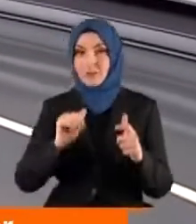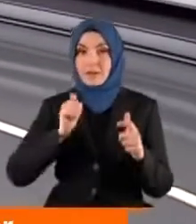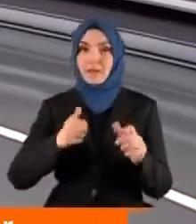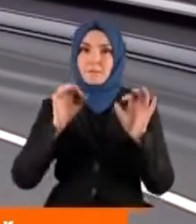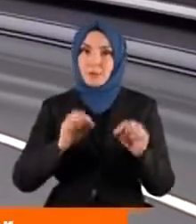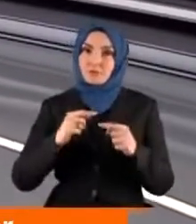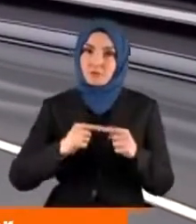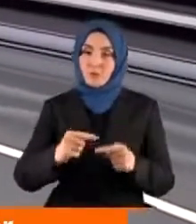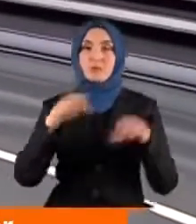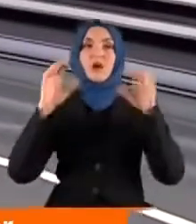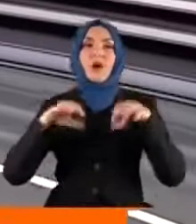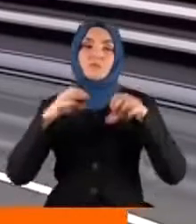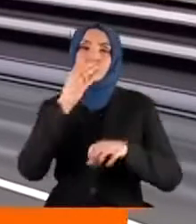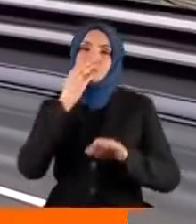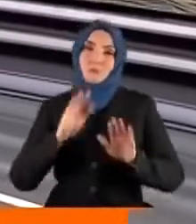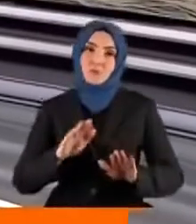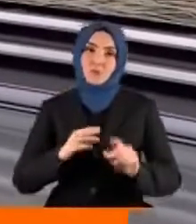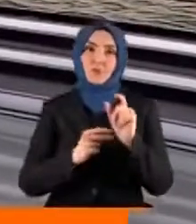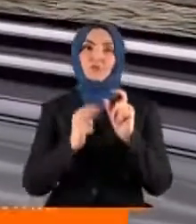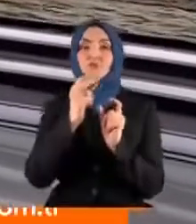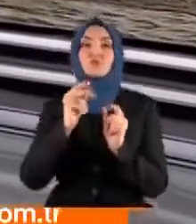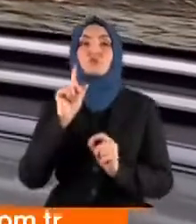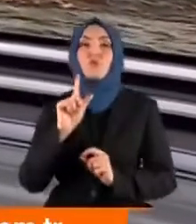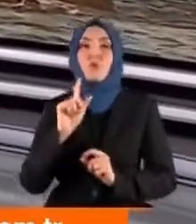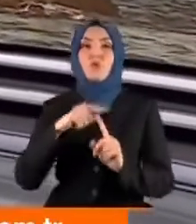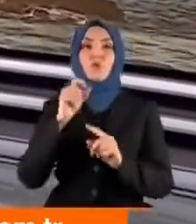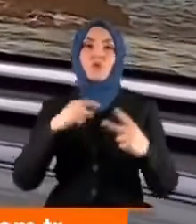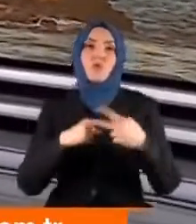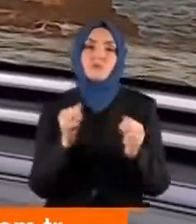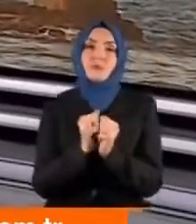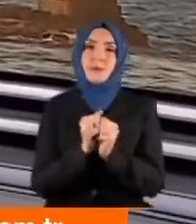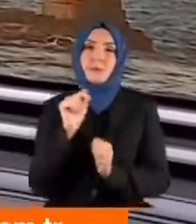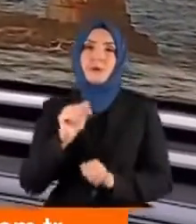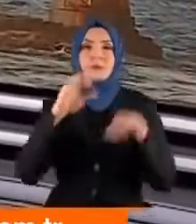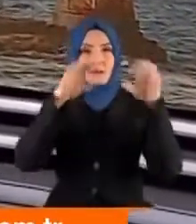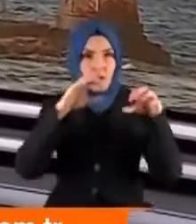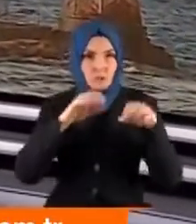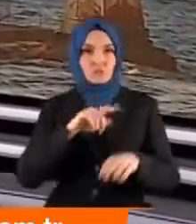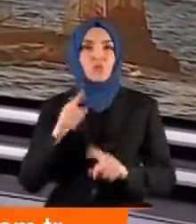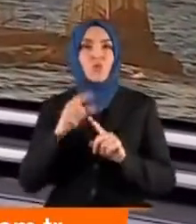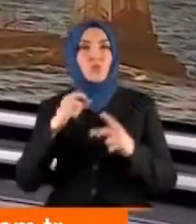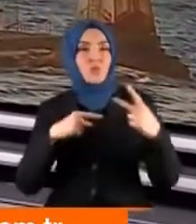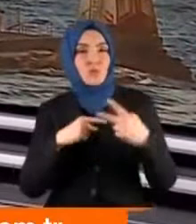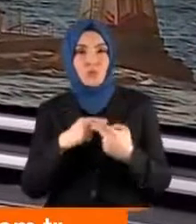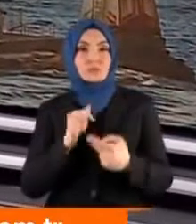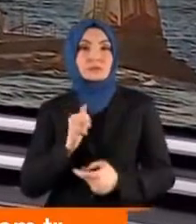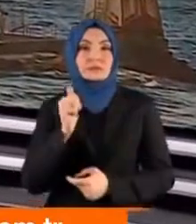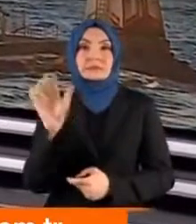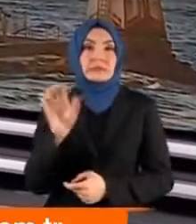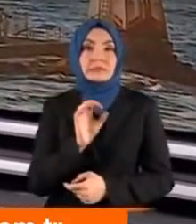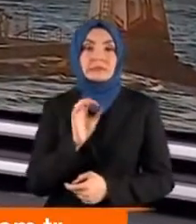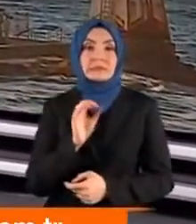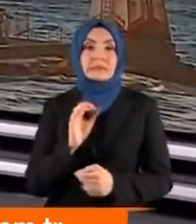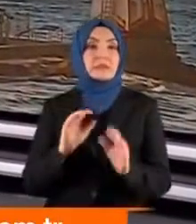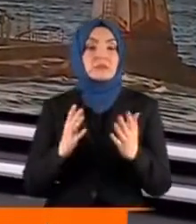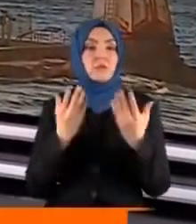bekleniyor. Üstelik çöl tozuyla birlikte. Peki sağanak ve toz ne kadar süre etkili olacak? Uzmanlardan da İstanbullulara